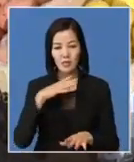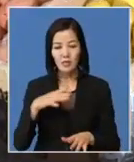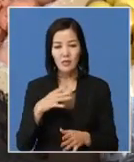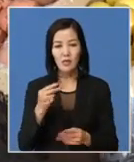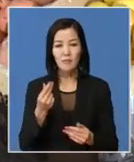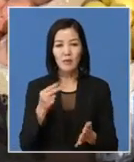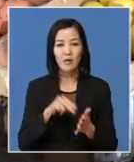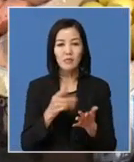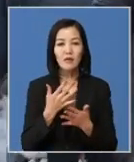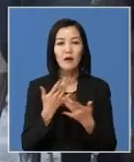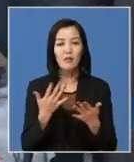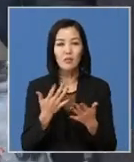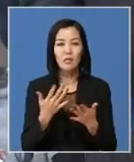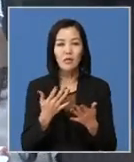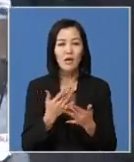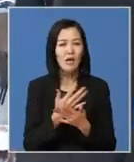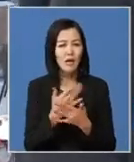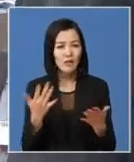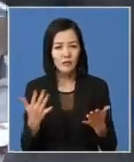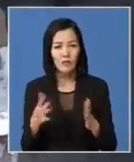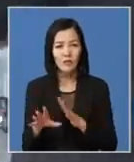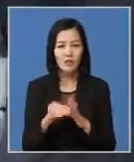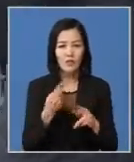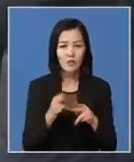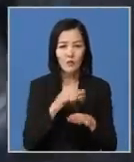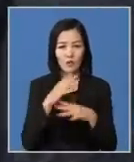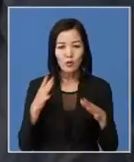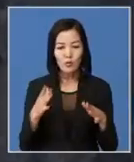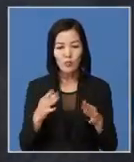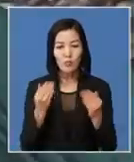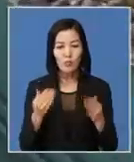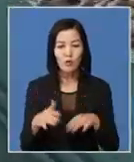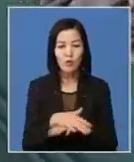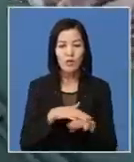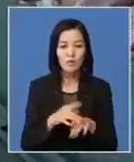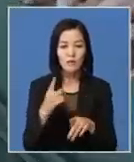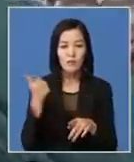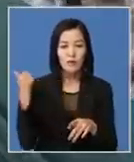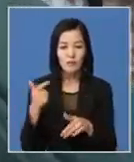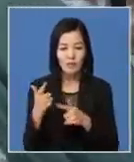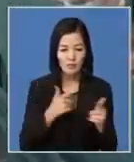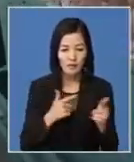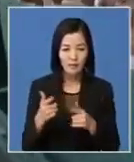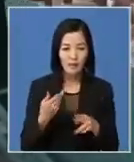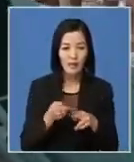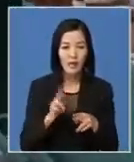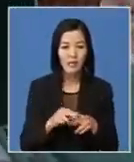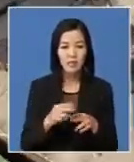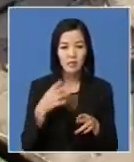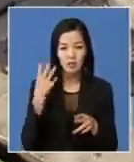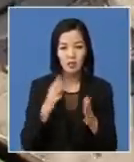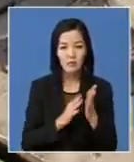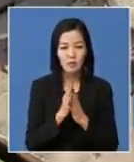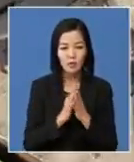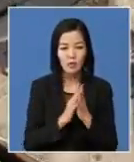Жәрменкеде таңдауда талғамында көп, сауда қызу. Мұндай мүмкіндікті қалт жібермеген тұрғындар бір аптаға қамданып жатыр. Әсіресе жемшейдекпен,